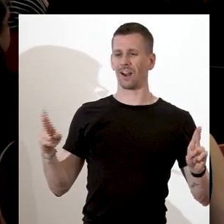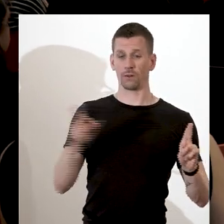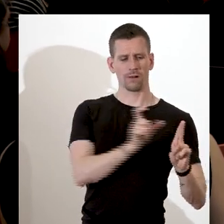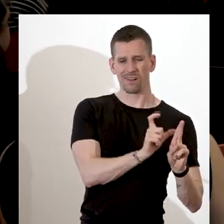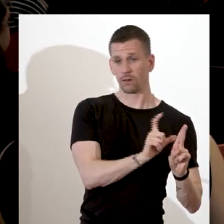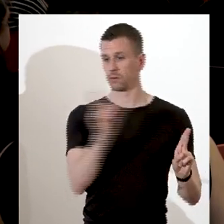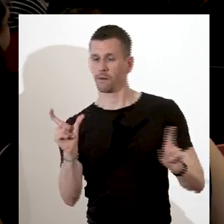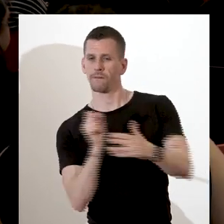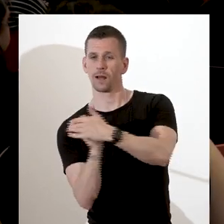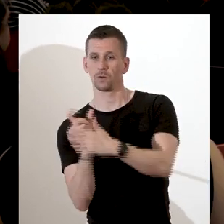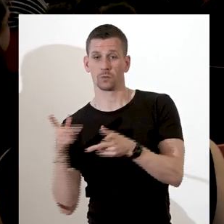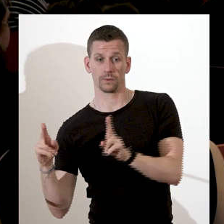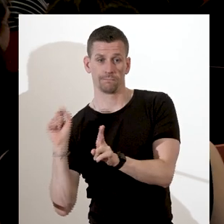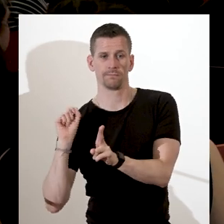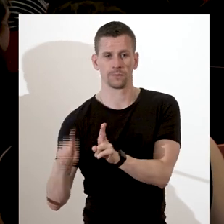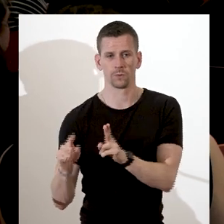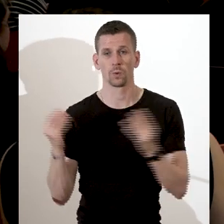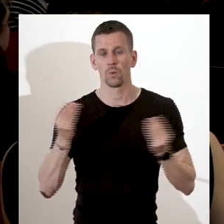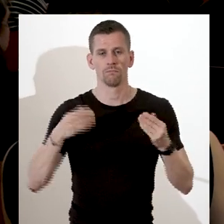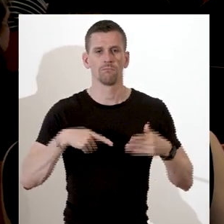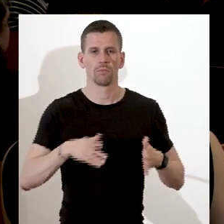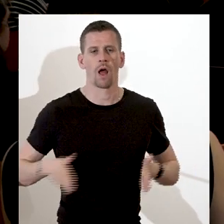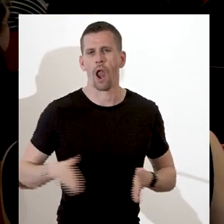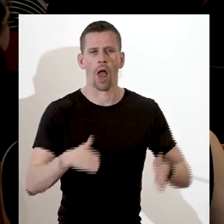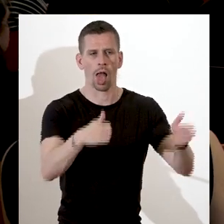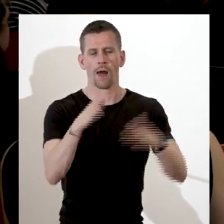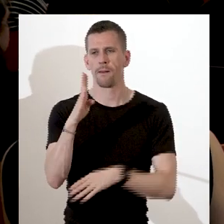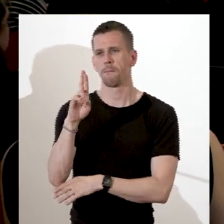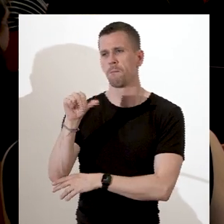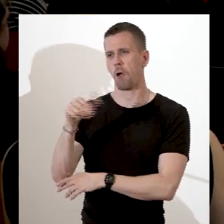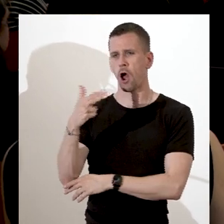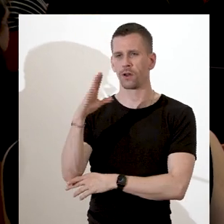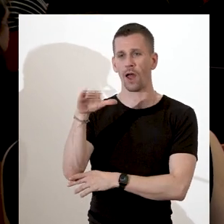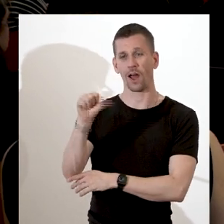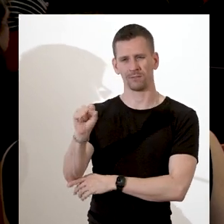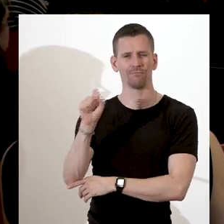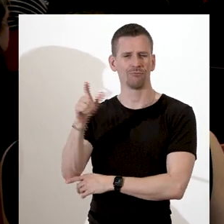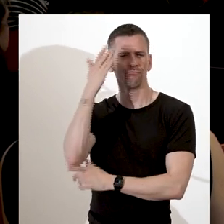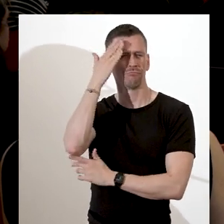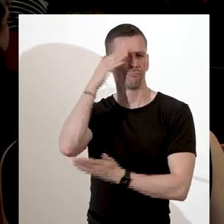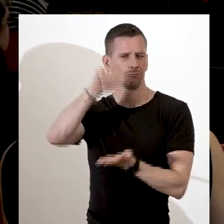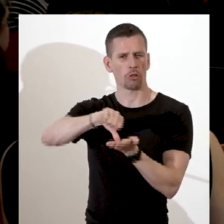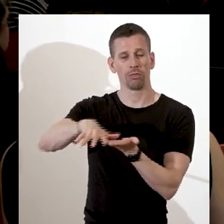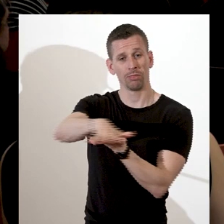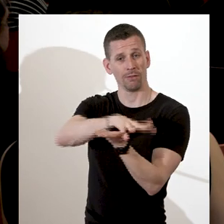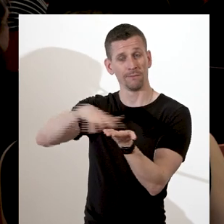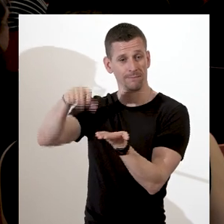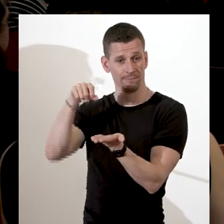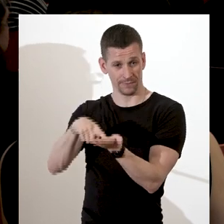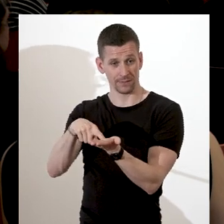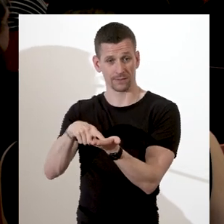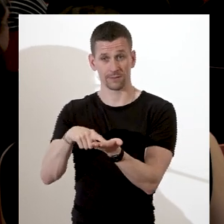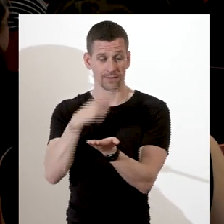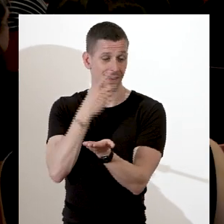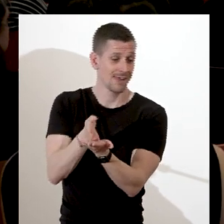commerce. À ce moment-là, cette allée était un quai, séparé par un bras de Loire du lotissement de